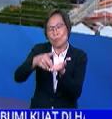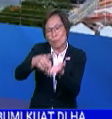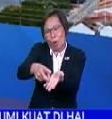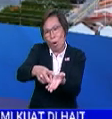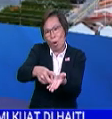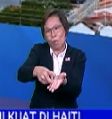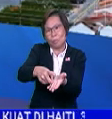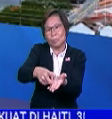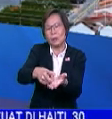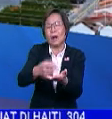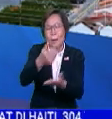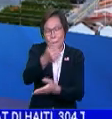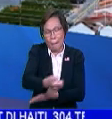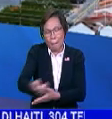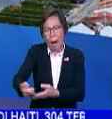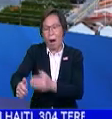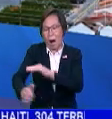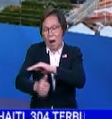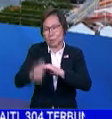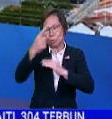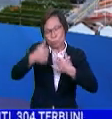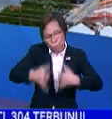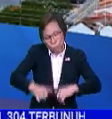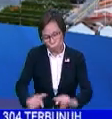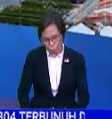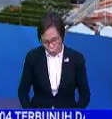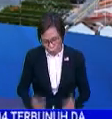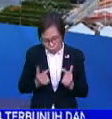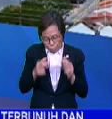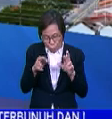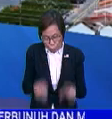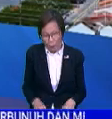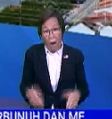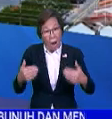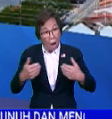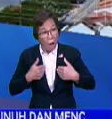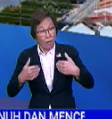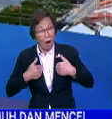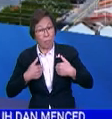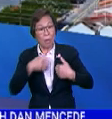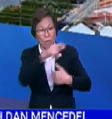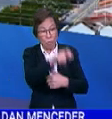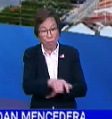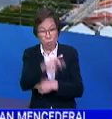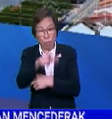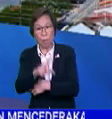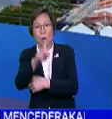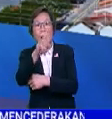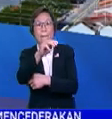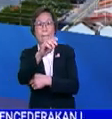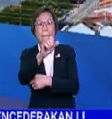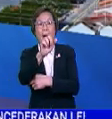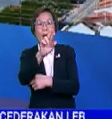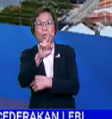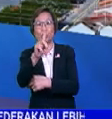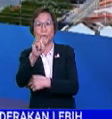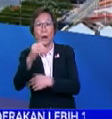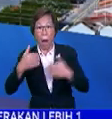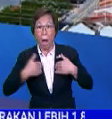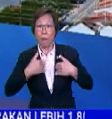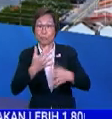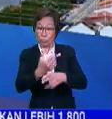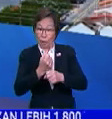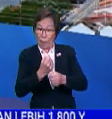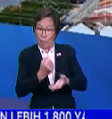penyediaan keperluan asas bagi kelangsungan hidup rakyat. Tidak terkecuali penduduk di daerah Marudi yang turut mendapat